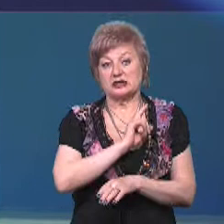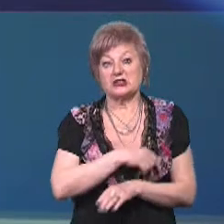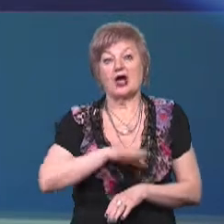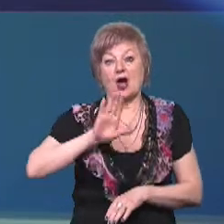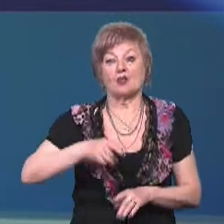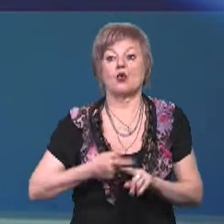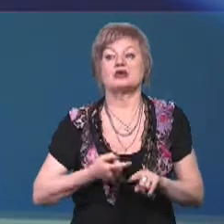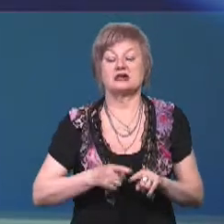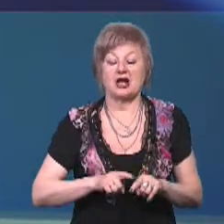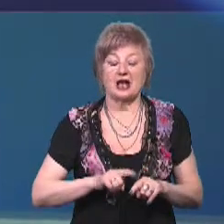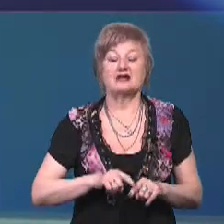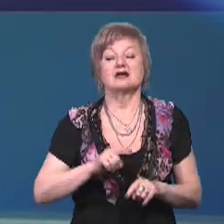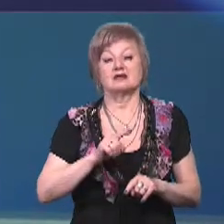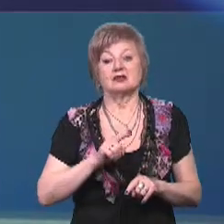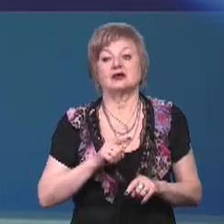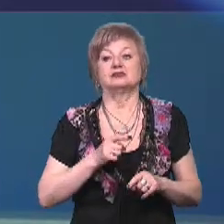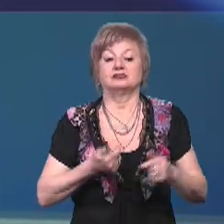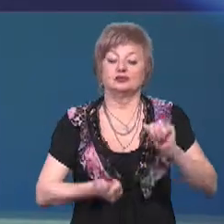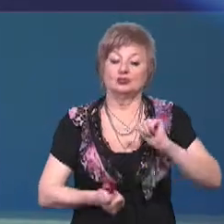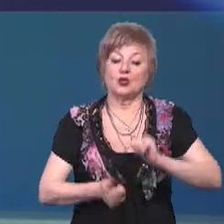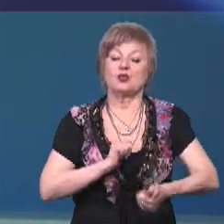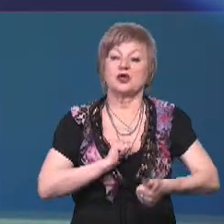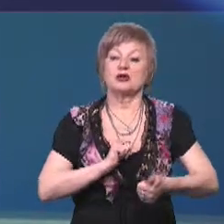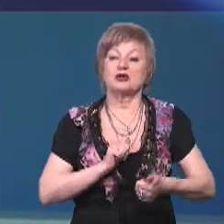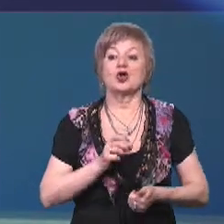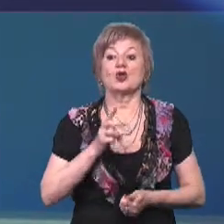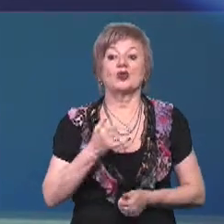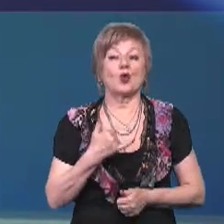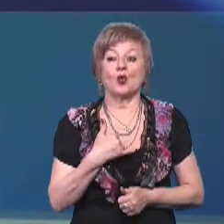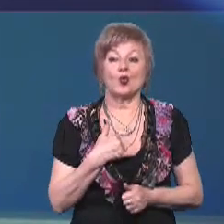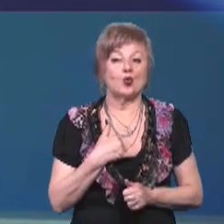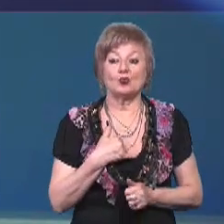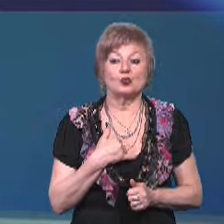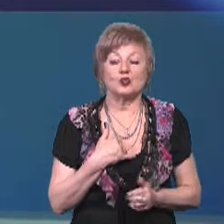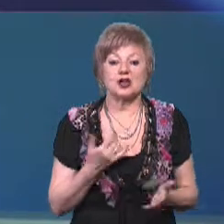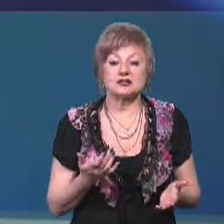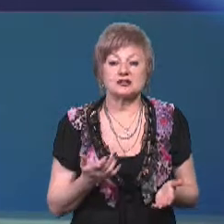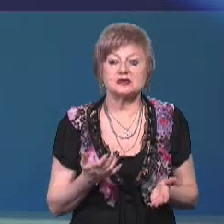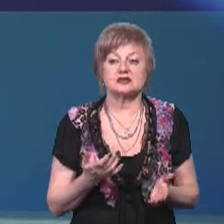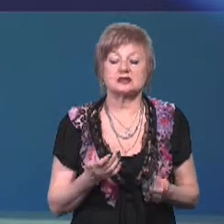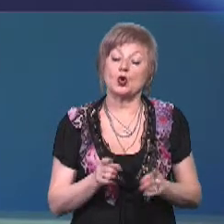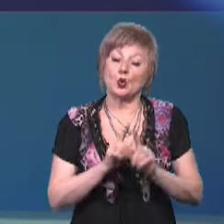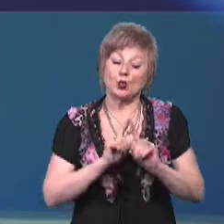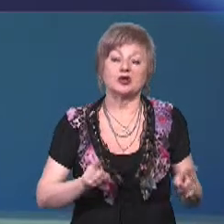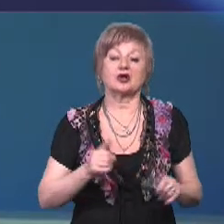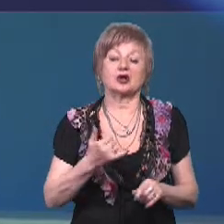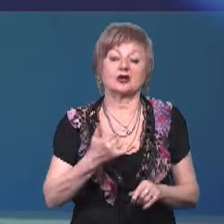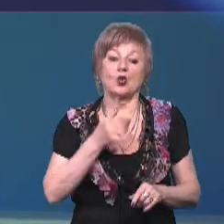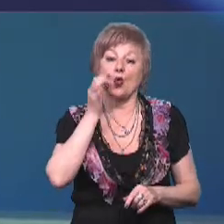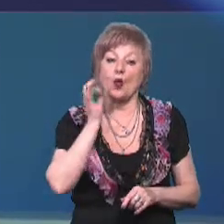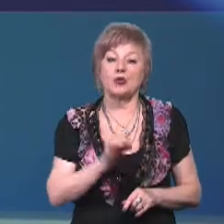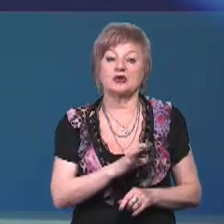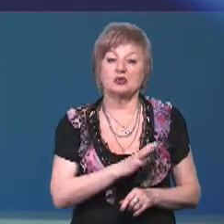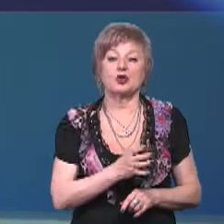цього можливо було пройти ці етапи. Але у нас, до речі, з Євгеном Пановим був унікальний в нашому житті досвід, коли